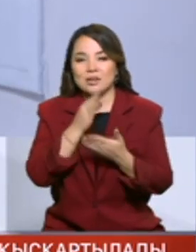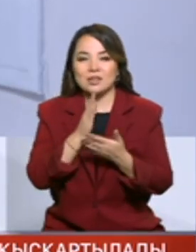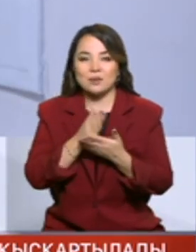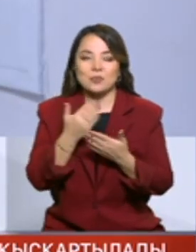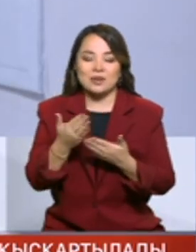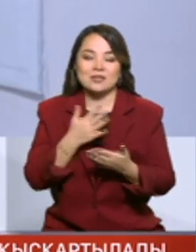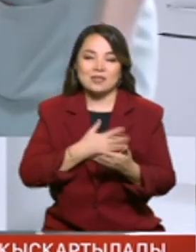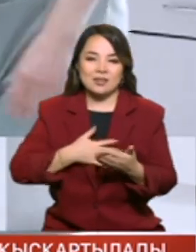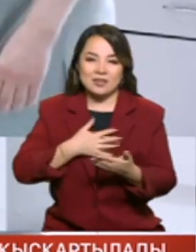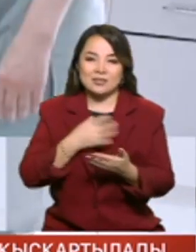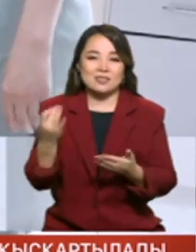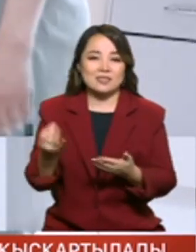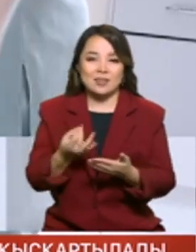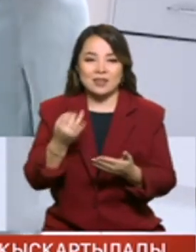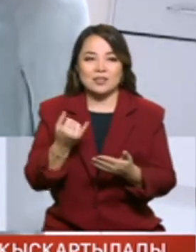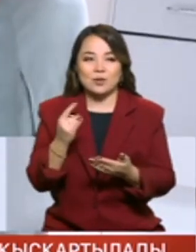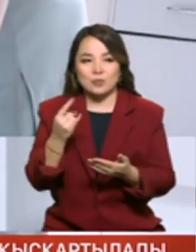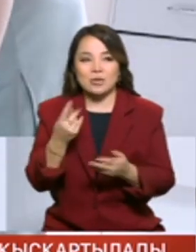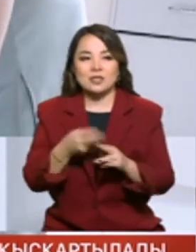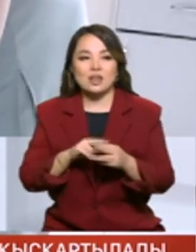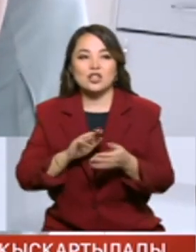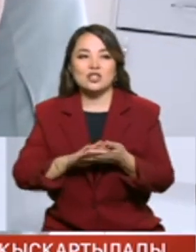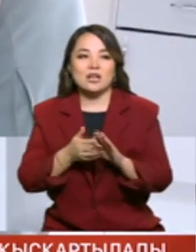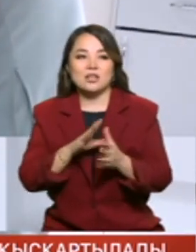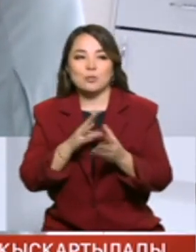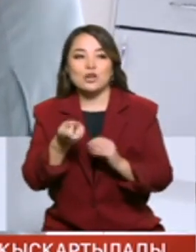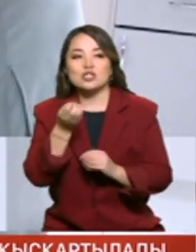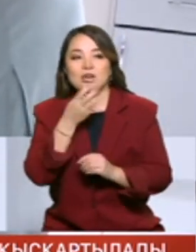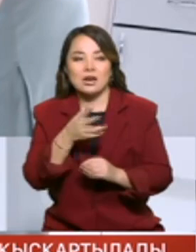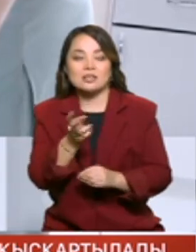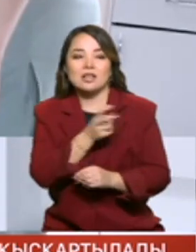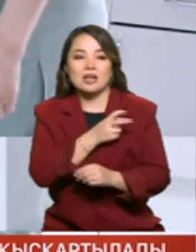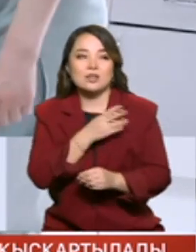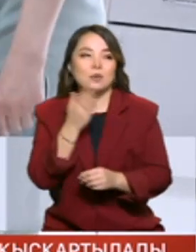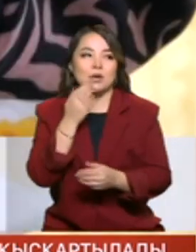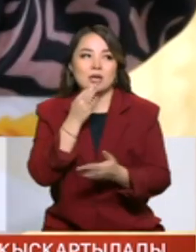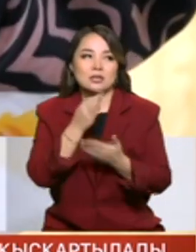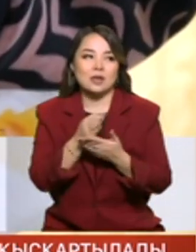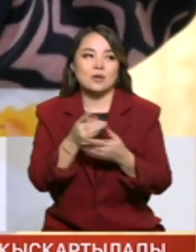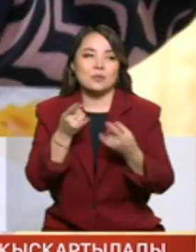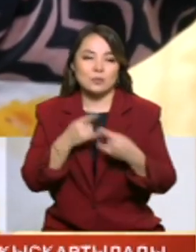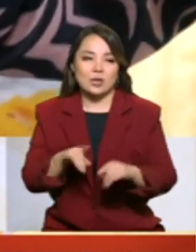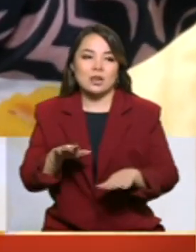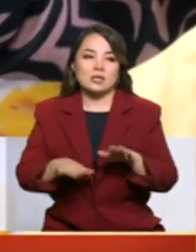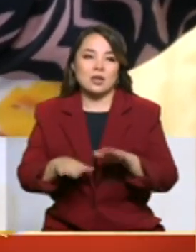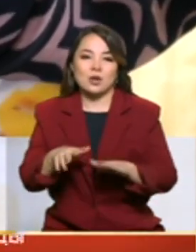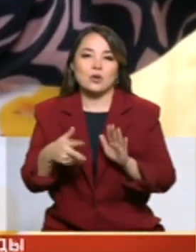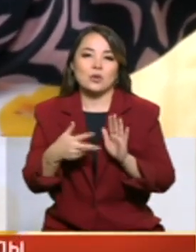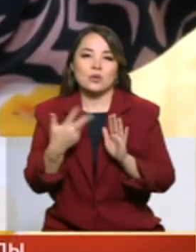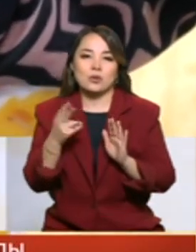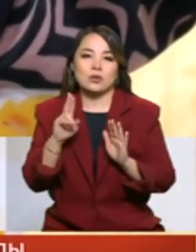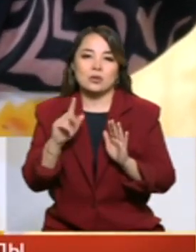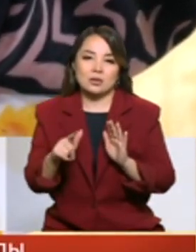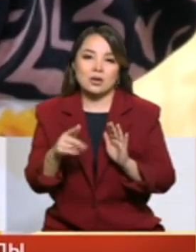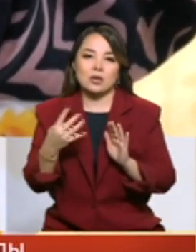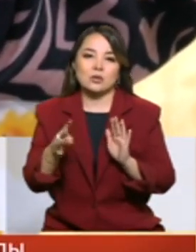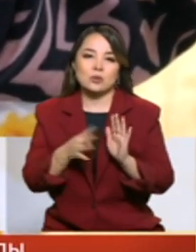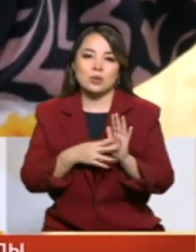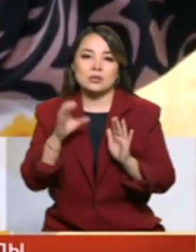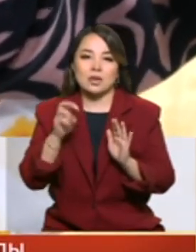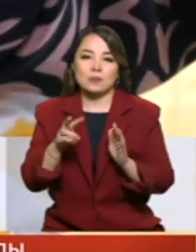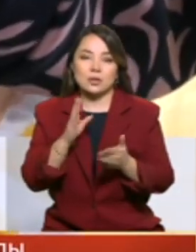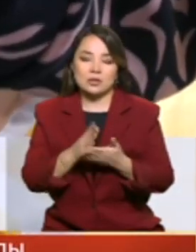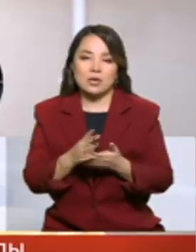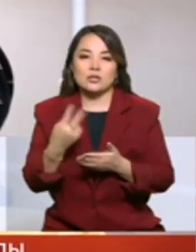Қазір анасы мен сәбидің жағдайы жақсы. Тамирис дәрігер болжаған уақытта туған. Салмағы 3 келі, бойы 49 сантиметр.